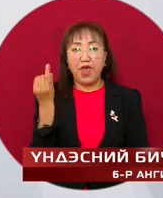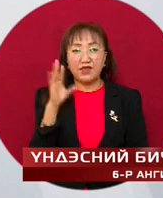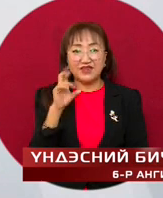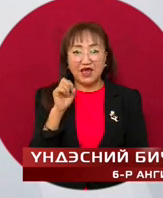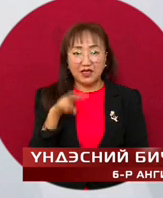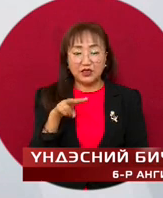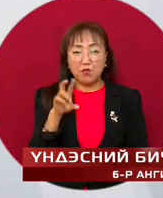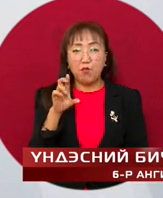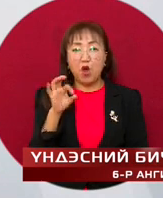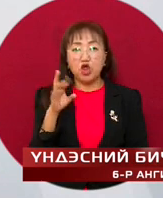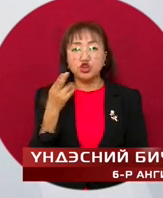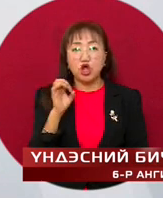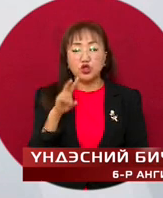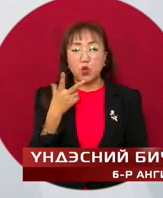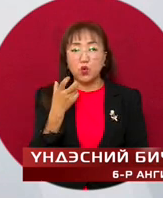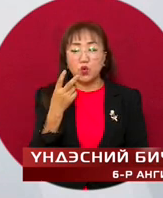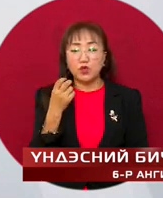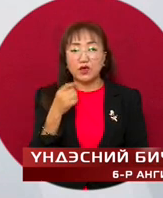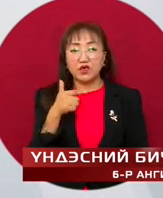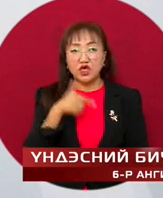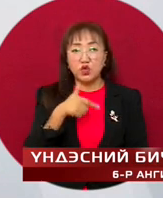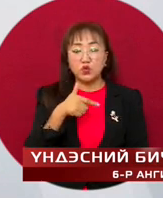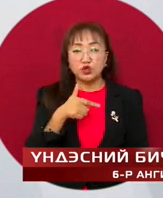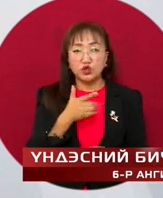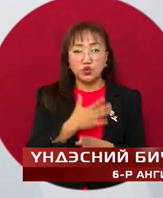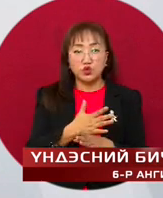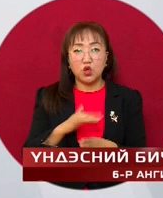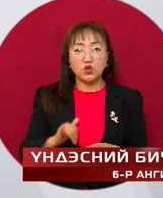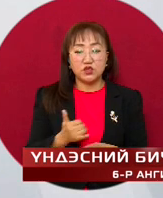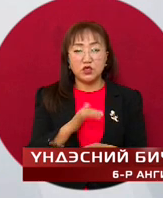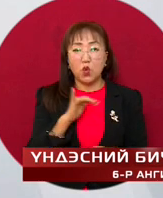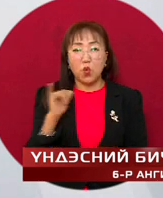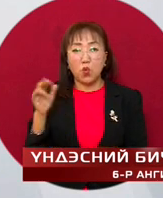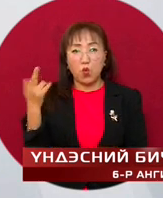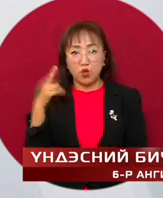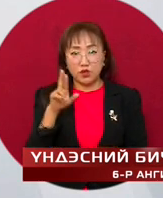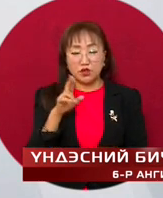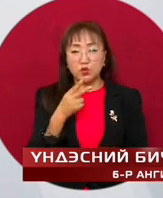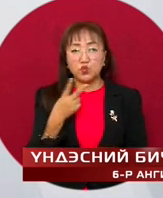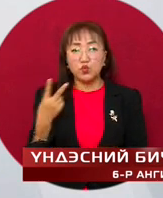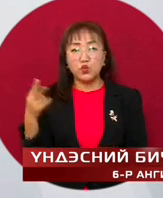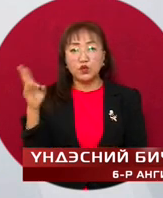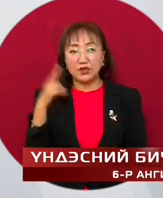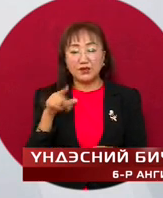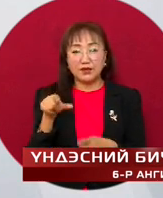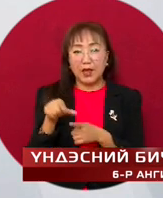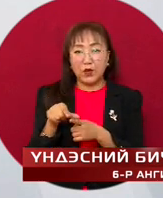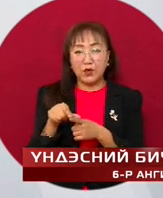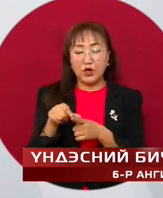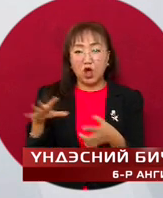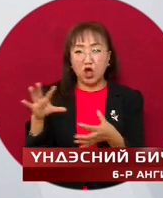үг гурвалаа гээвлэгчээр төгсөг учраас ууд, үүд дагуурыг дагуулан бичсэн